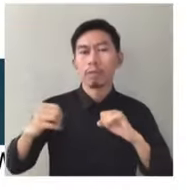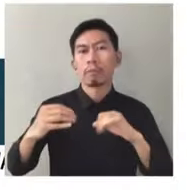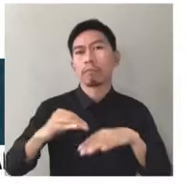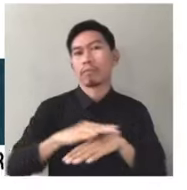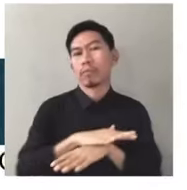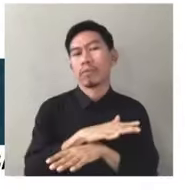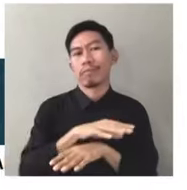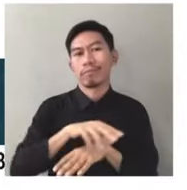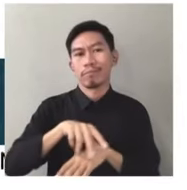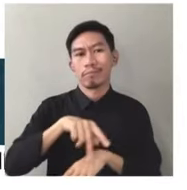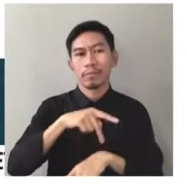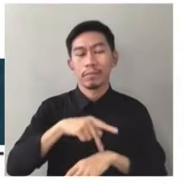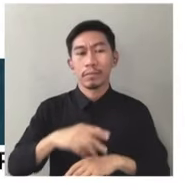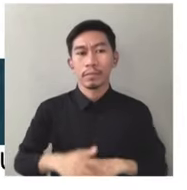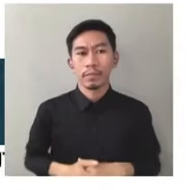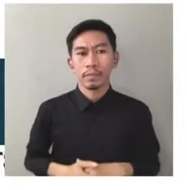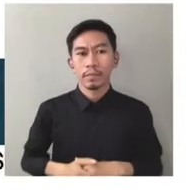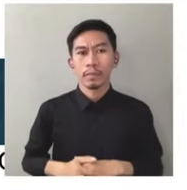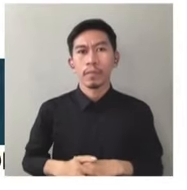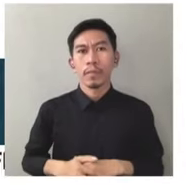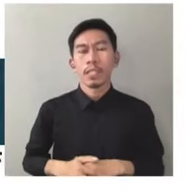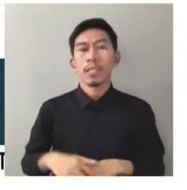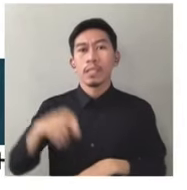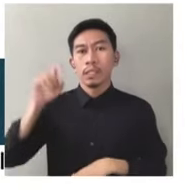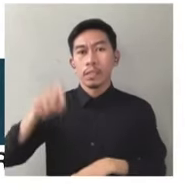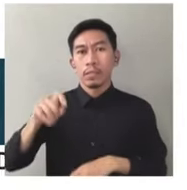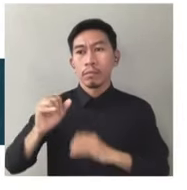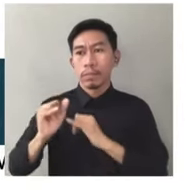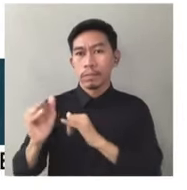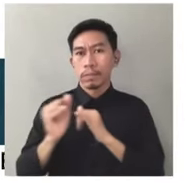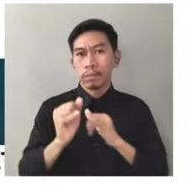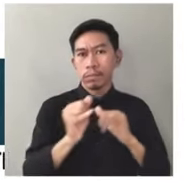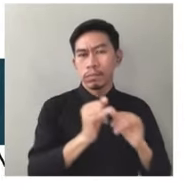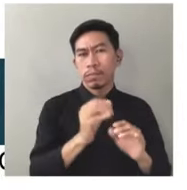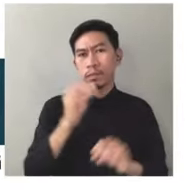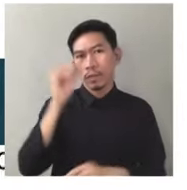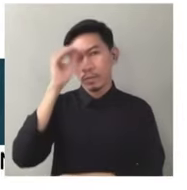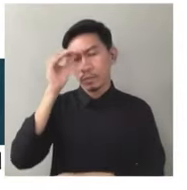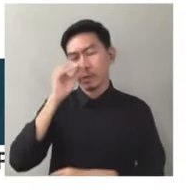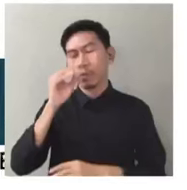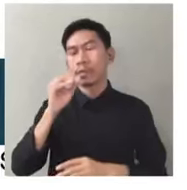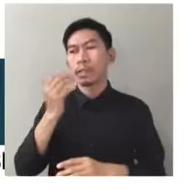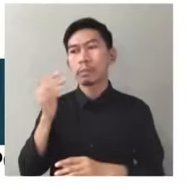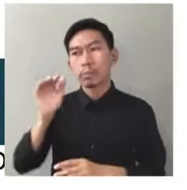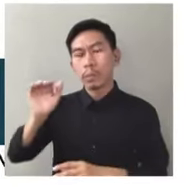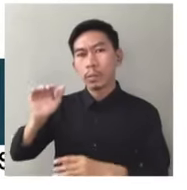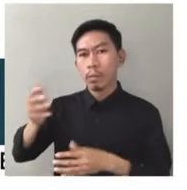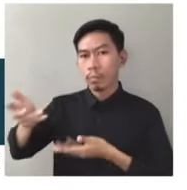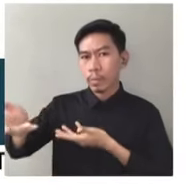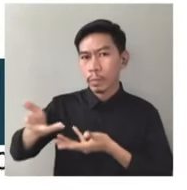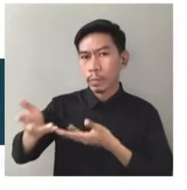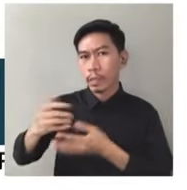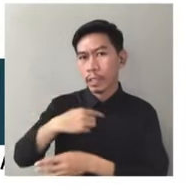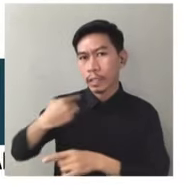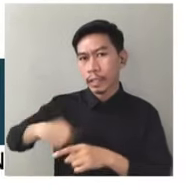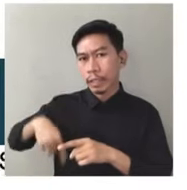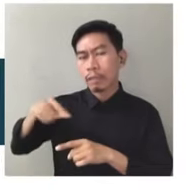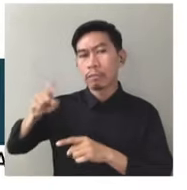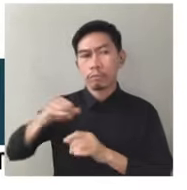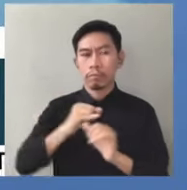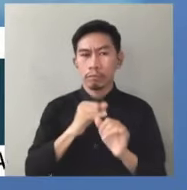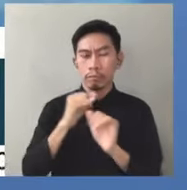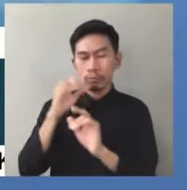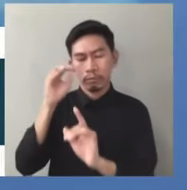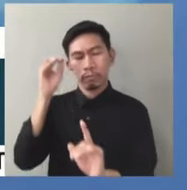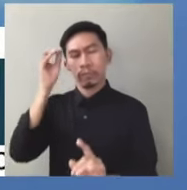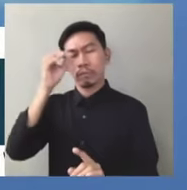Kailangan iisang boses lang tayo, no? Lalong-lalo na sa pakikipag-usap sa China. Pero tandaan din natin, no?